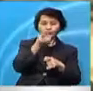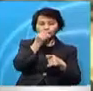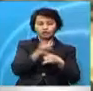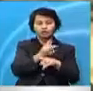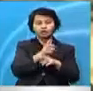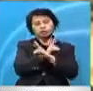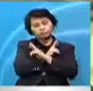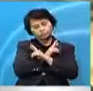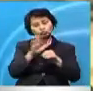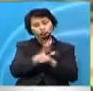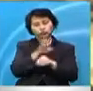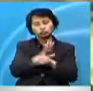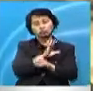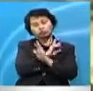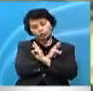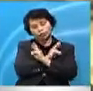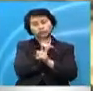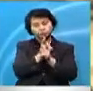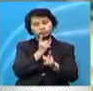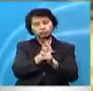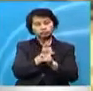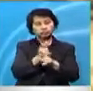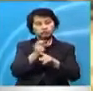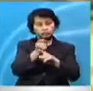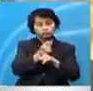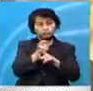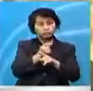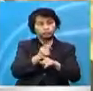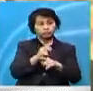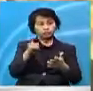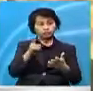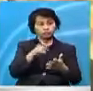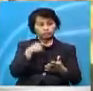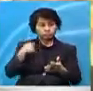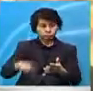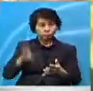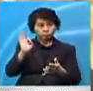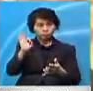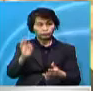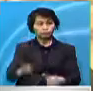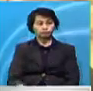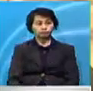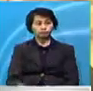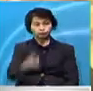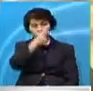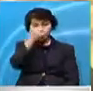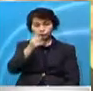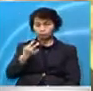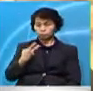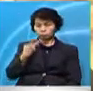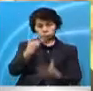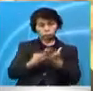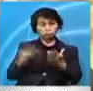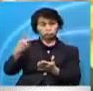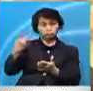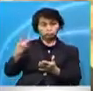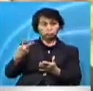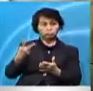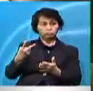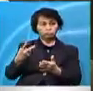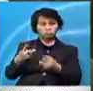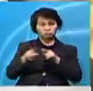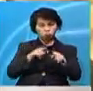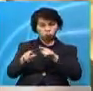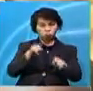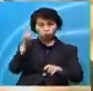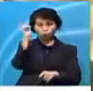rest pun fully rest, so I think training kat China sebab persaingan pun agak sengit ya.